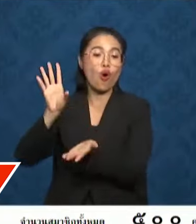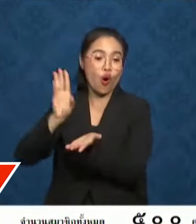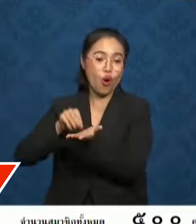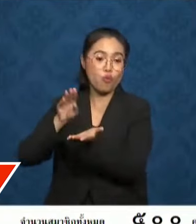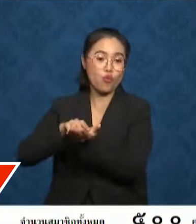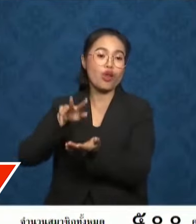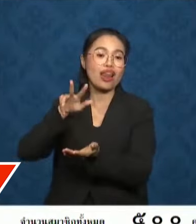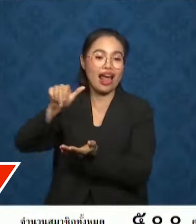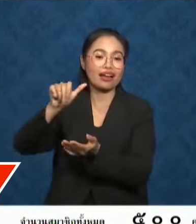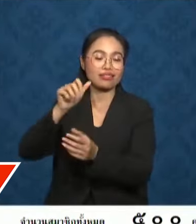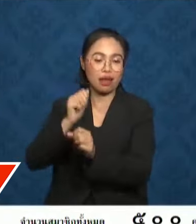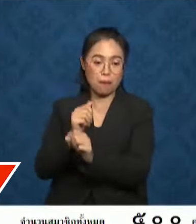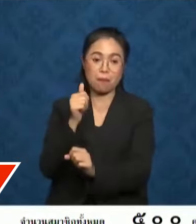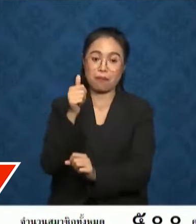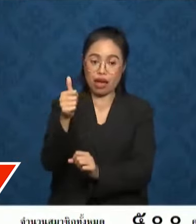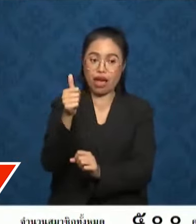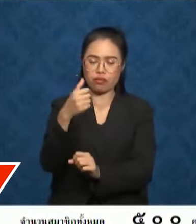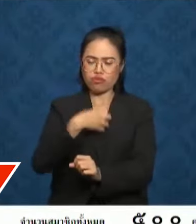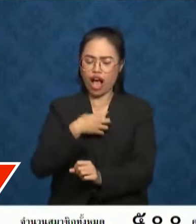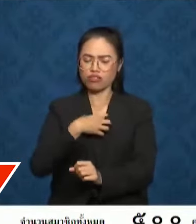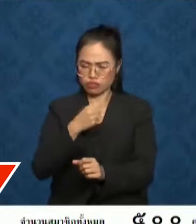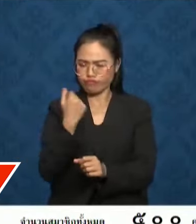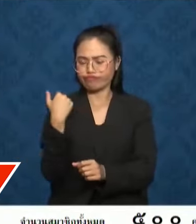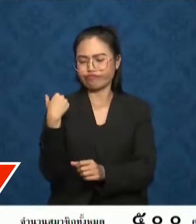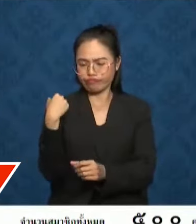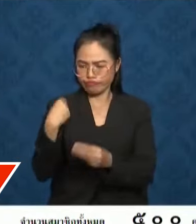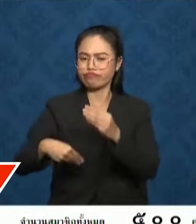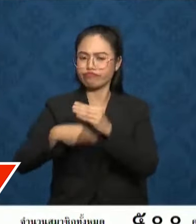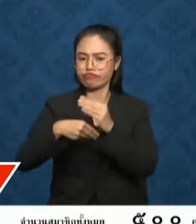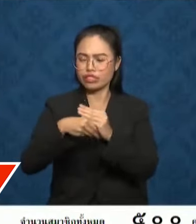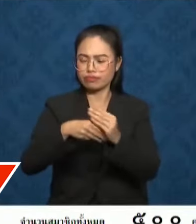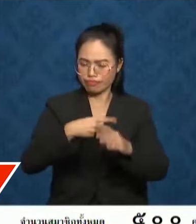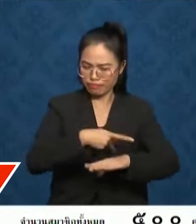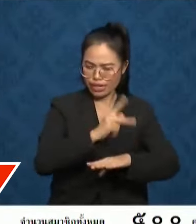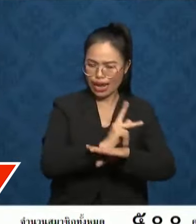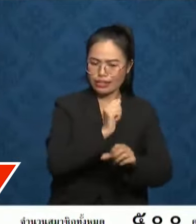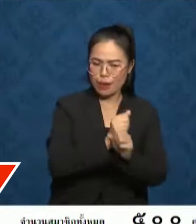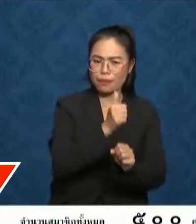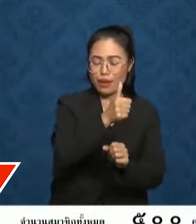มูลนั้นจิๆได้นะครัเพราวาจรๆ ผมคดวา ไม่เกินความสามาถทประ